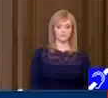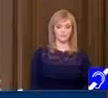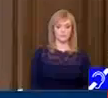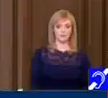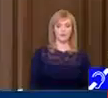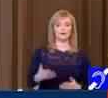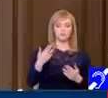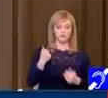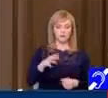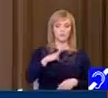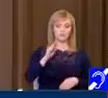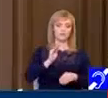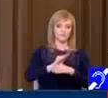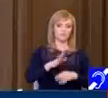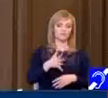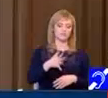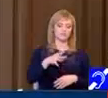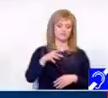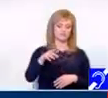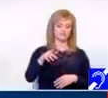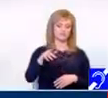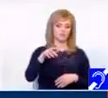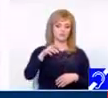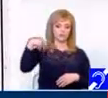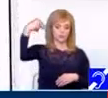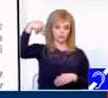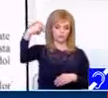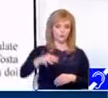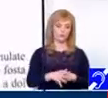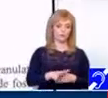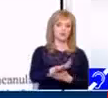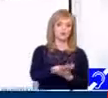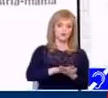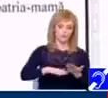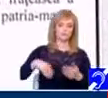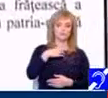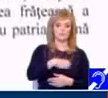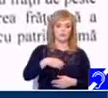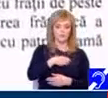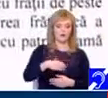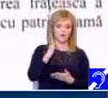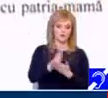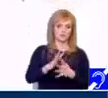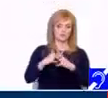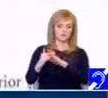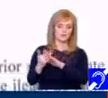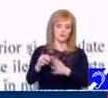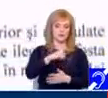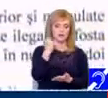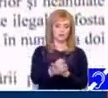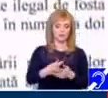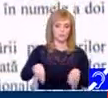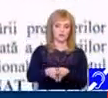În pofida amenințărilor lansate de președintele Igor Dodon, autoritățile locale adoptă în continuare declarații simbolice de reunire a celor